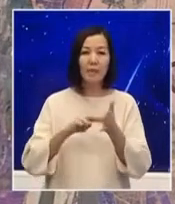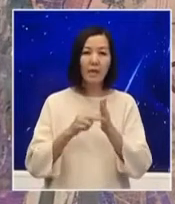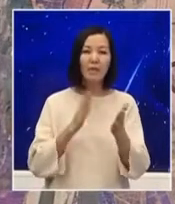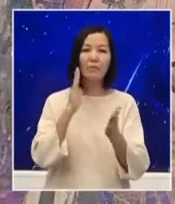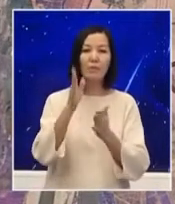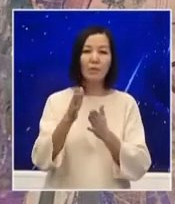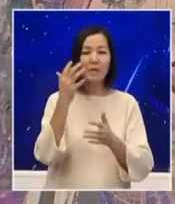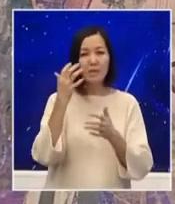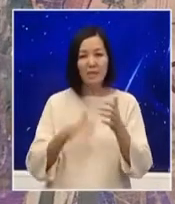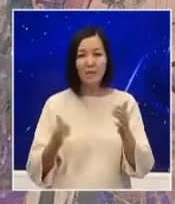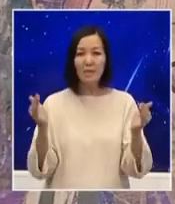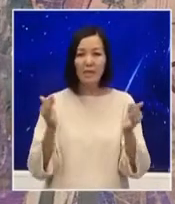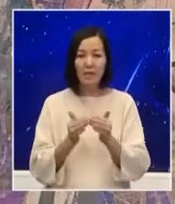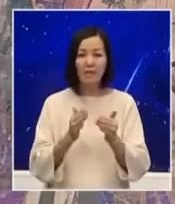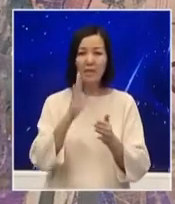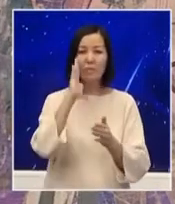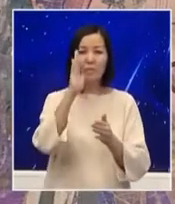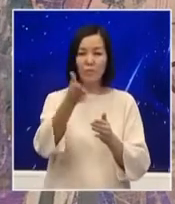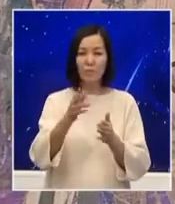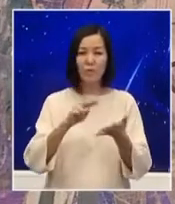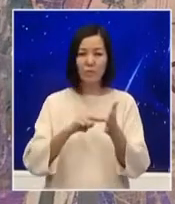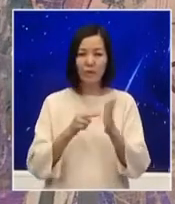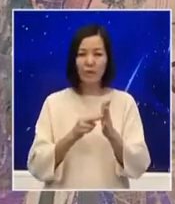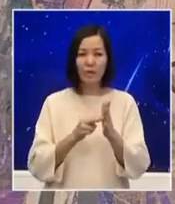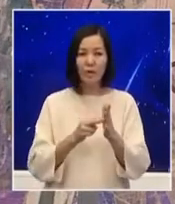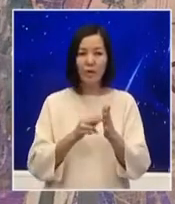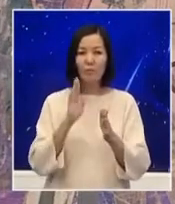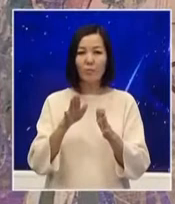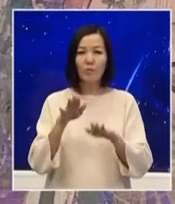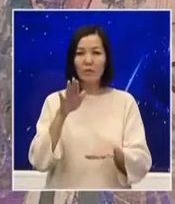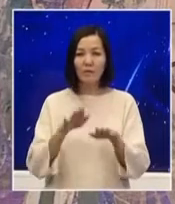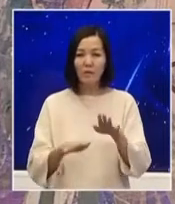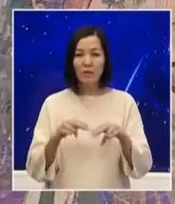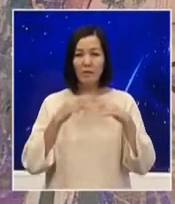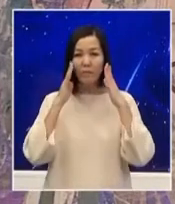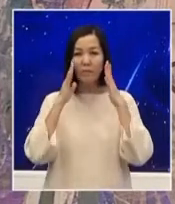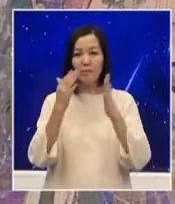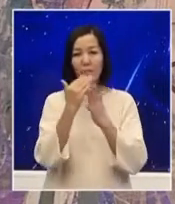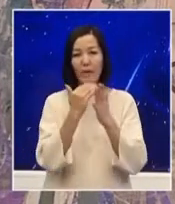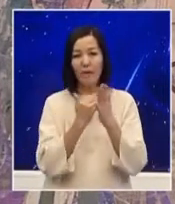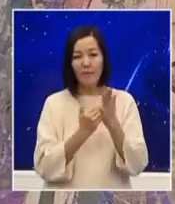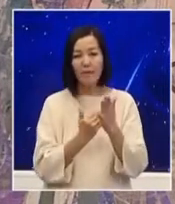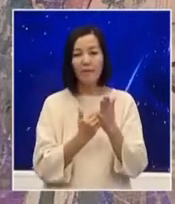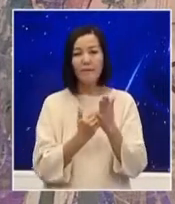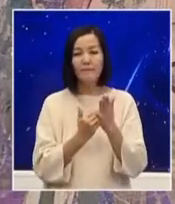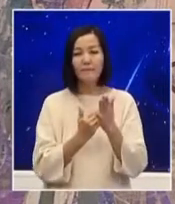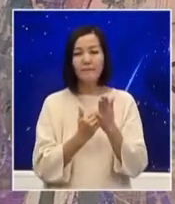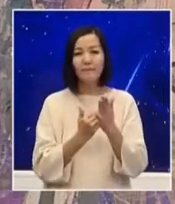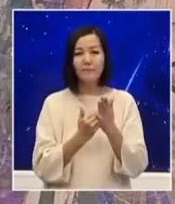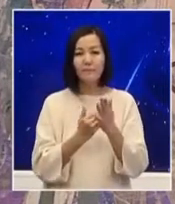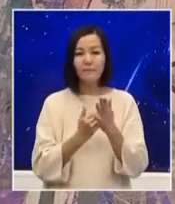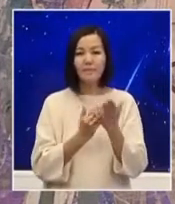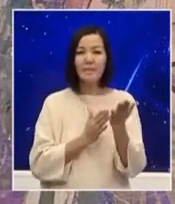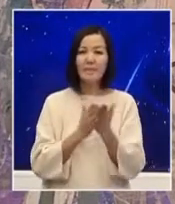краткосрочные, и среднесрочные. И будет взвешенный такой подход к этим программам, потому что там